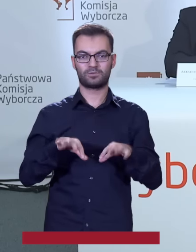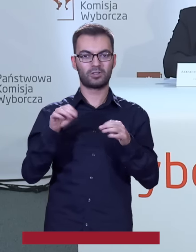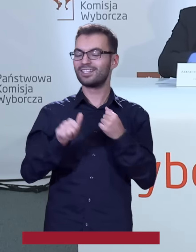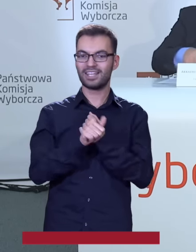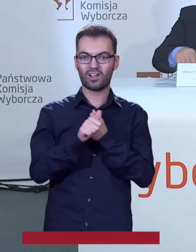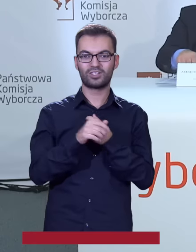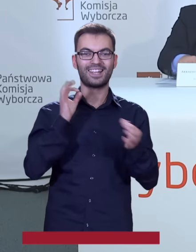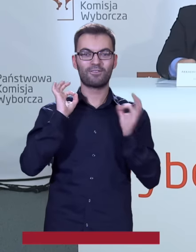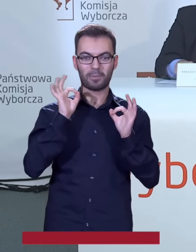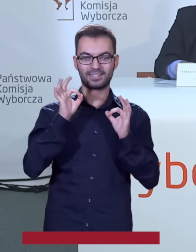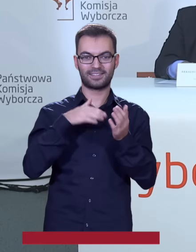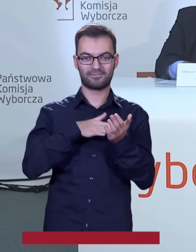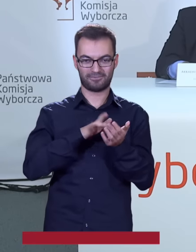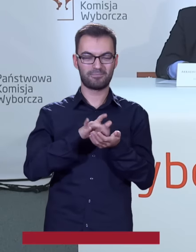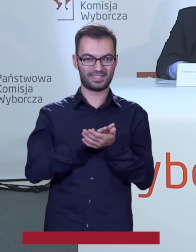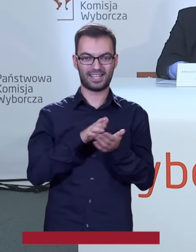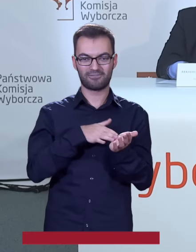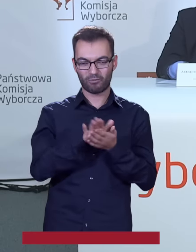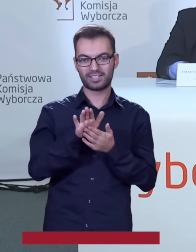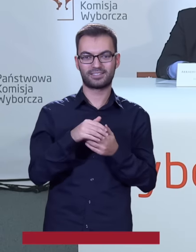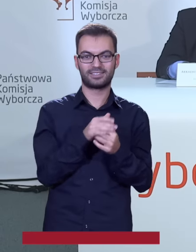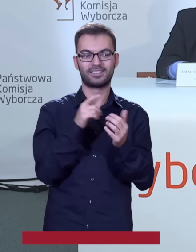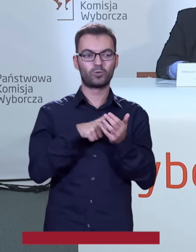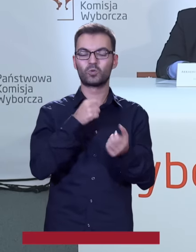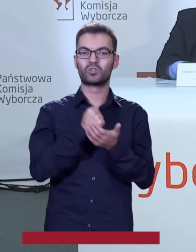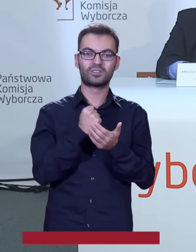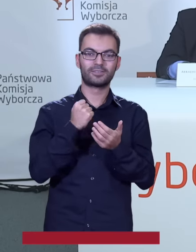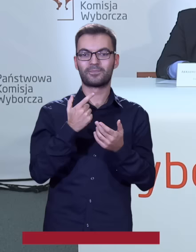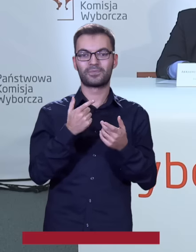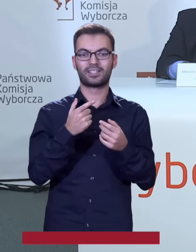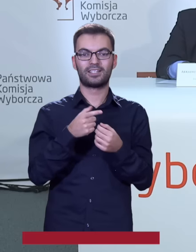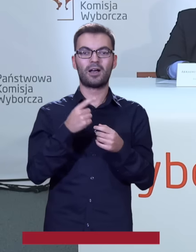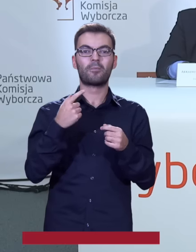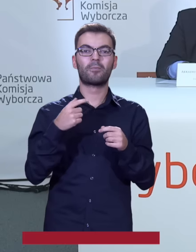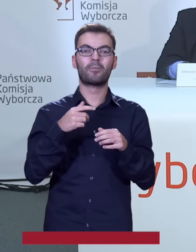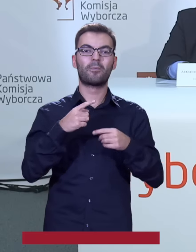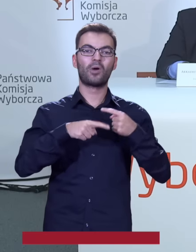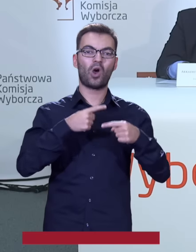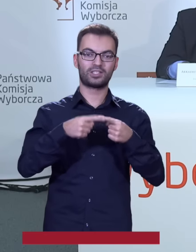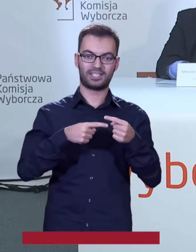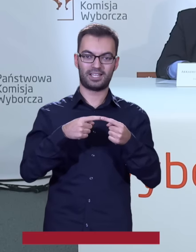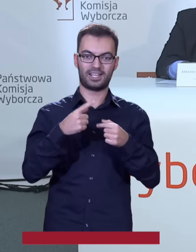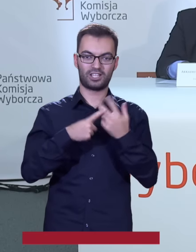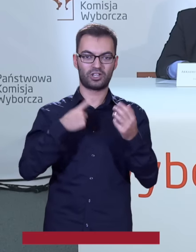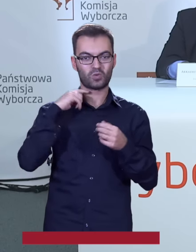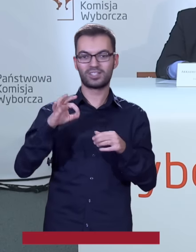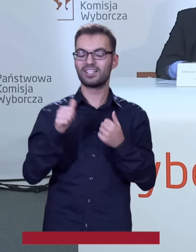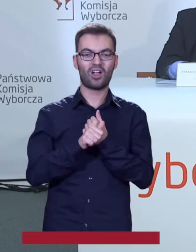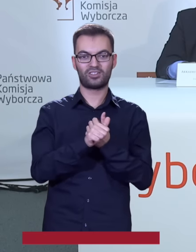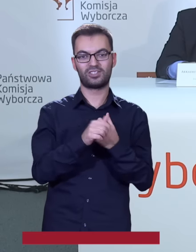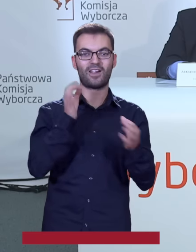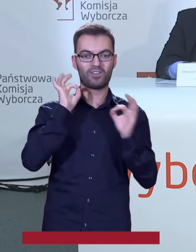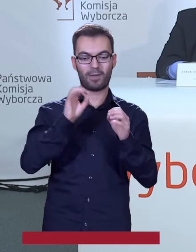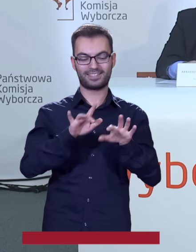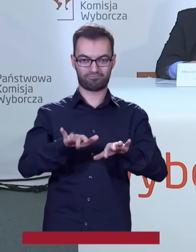dane wprowadzenia, ponieważ tu jest kwestionowany proces liczenia głosów, więc nie chodzi o dane wprowadzone do